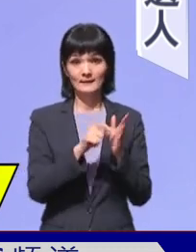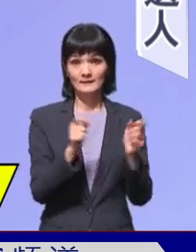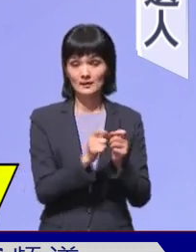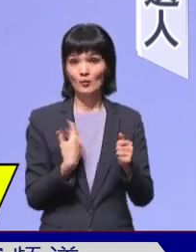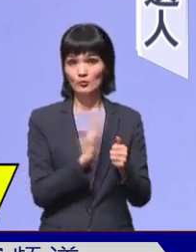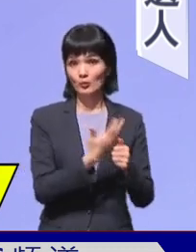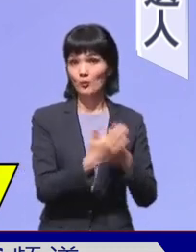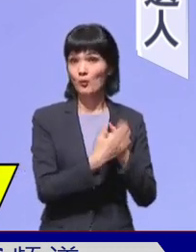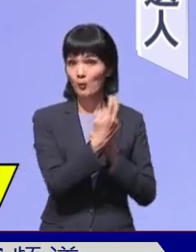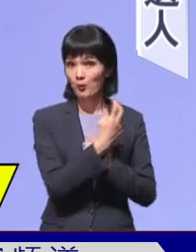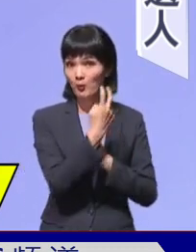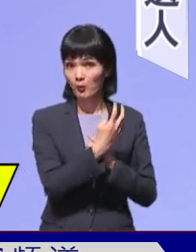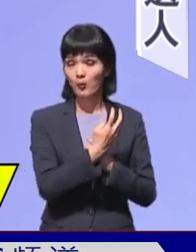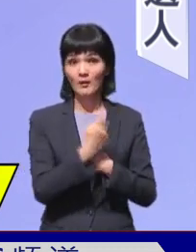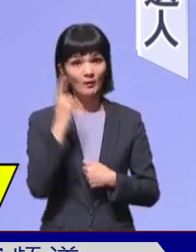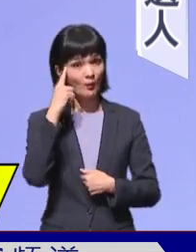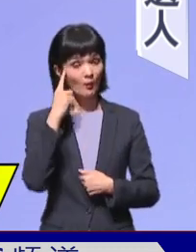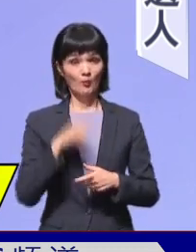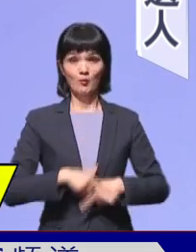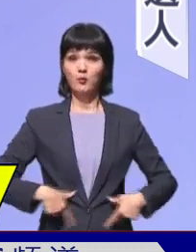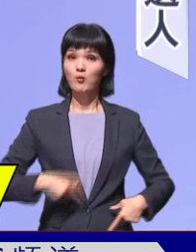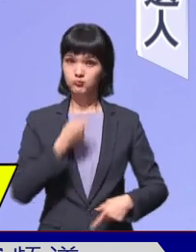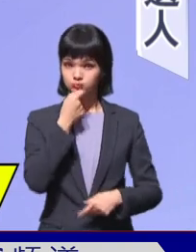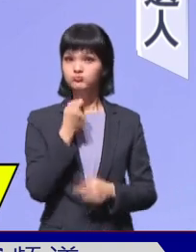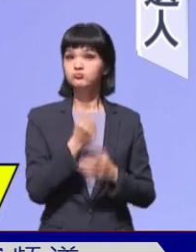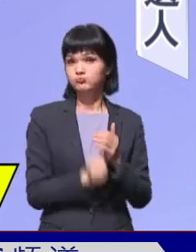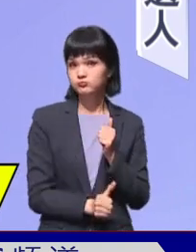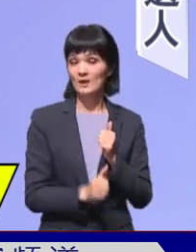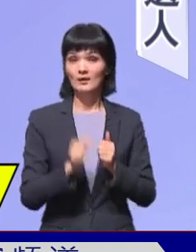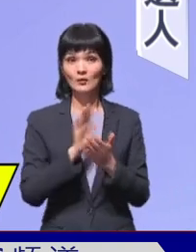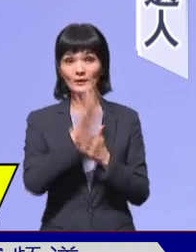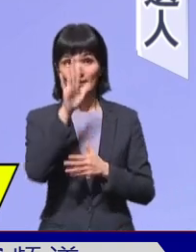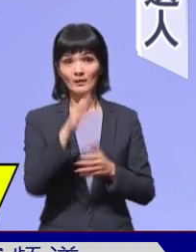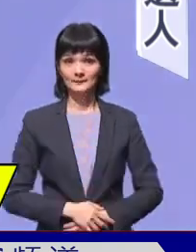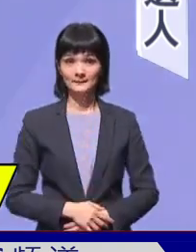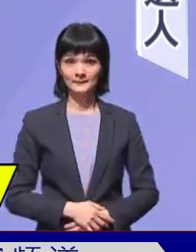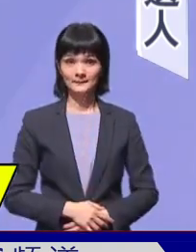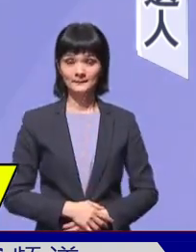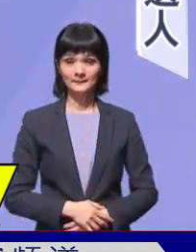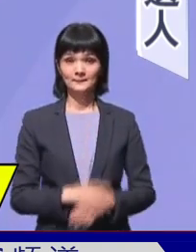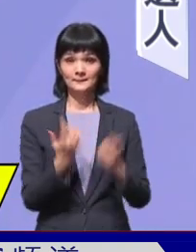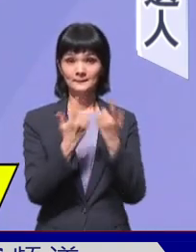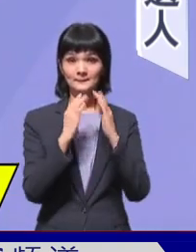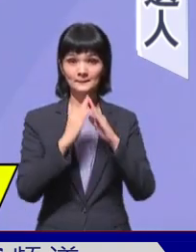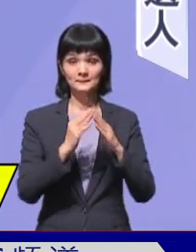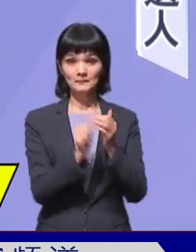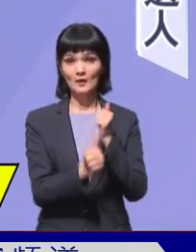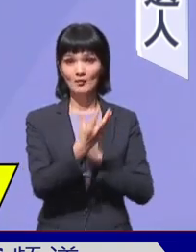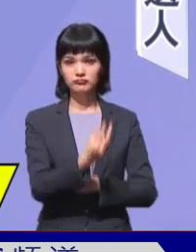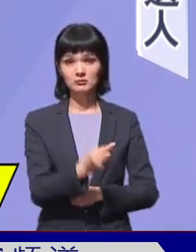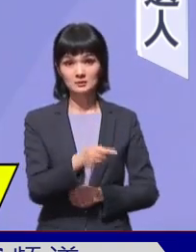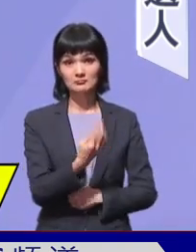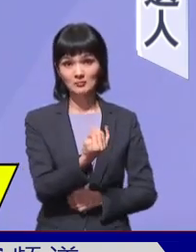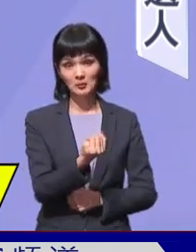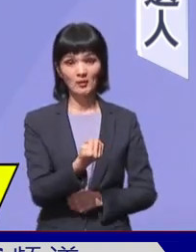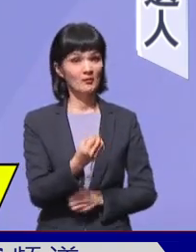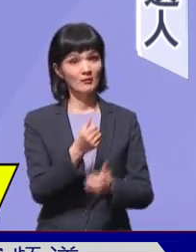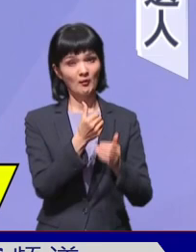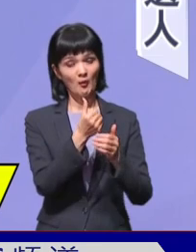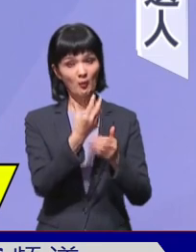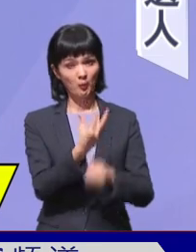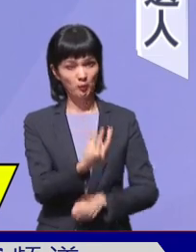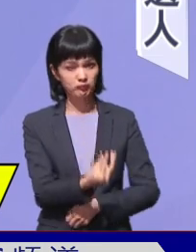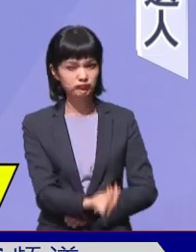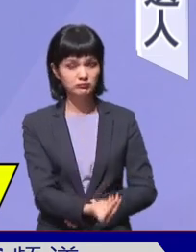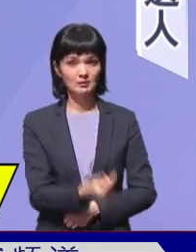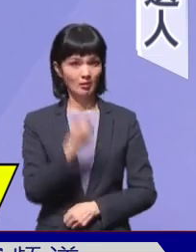系，那父母就会敢生，那未来少子化问题就会得到解决。 台北市的新生儿人数屡创新低，主